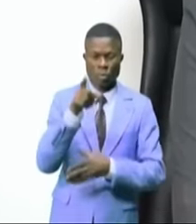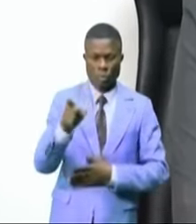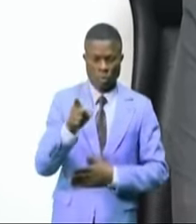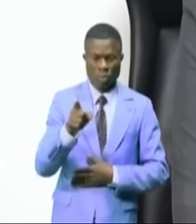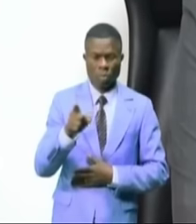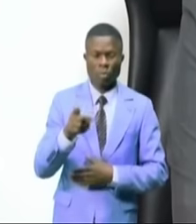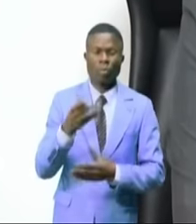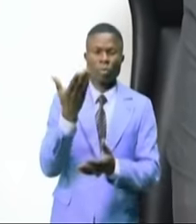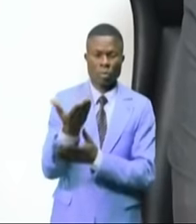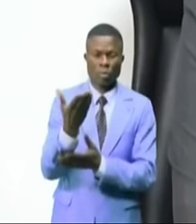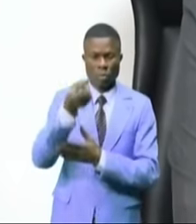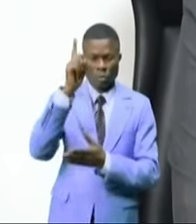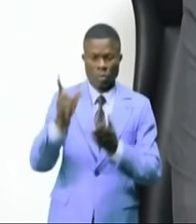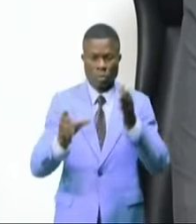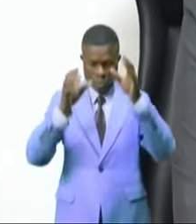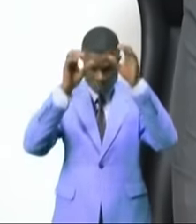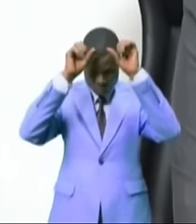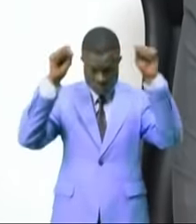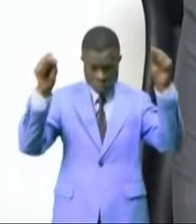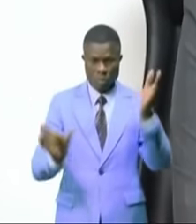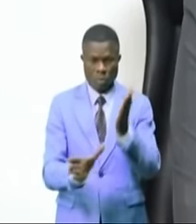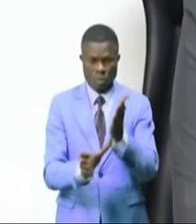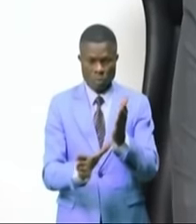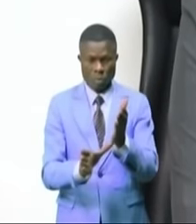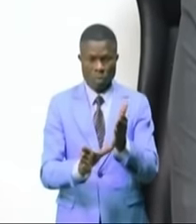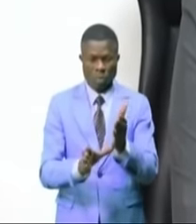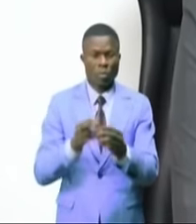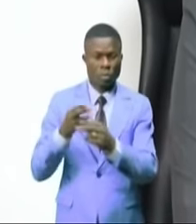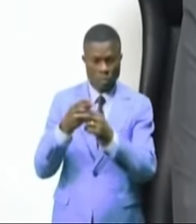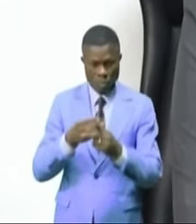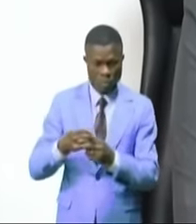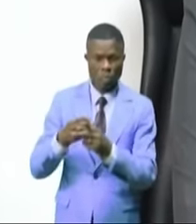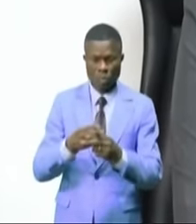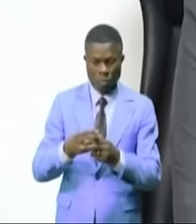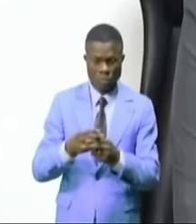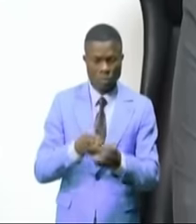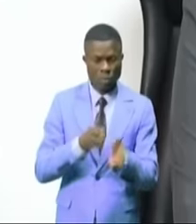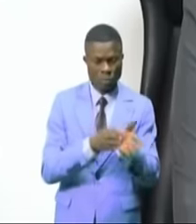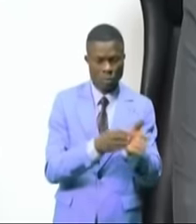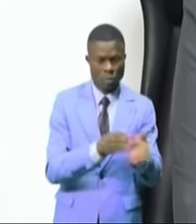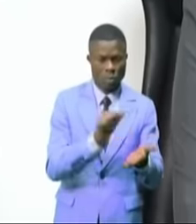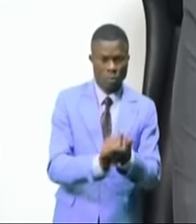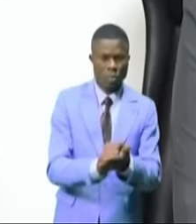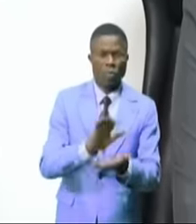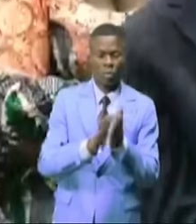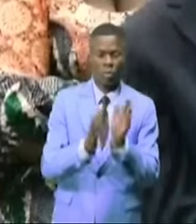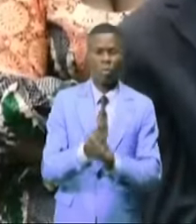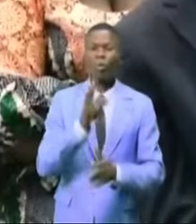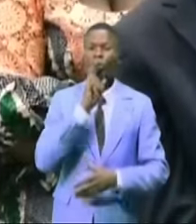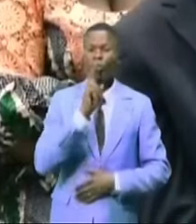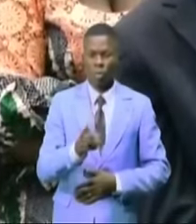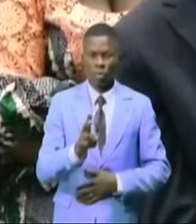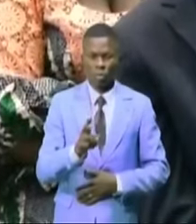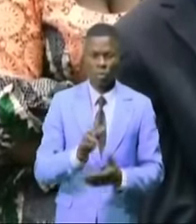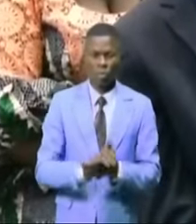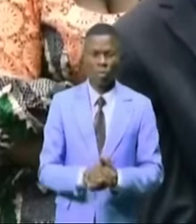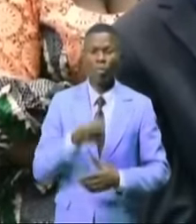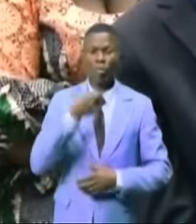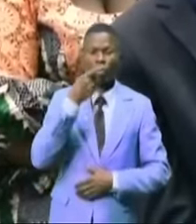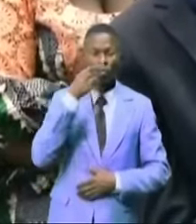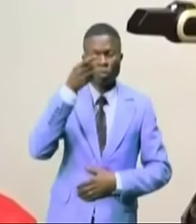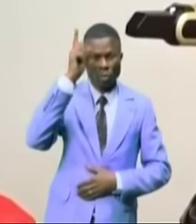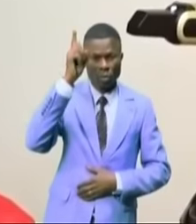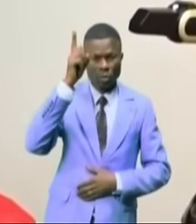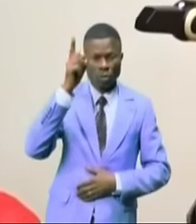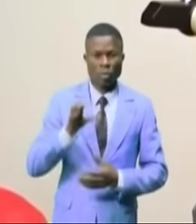demandé au premier vice-président de faire le suivi pour que cela devienne une réalité. Intervenant en premier lieu,